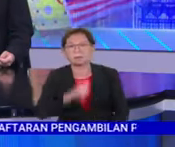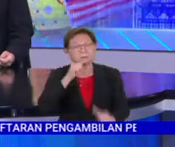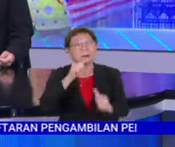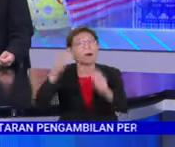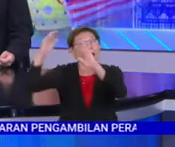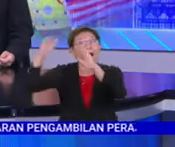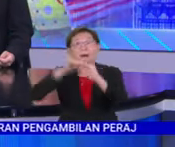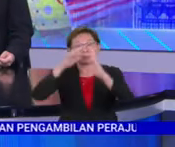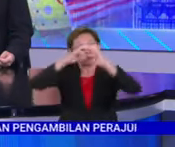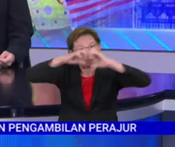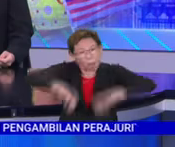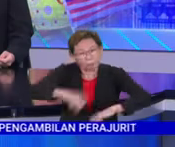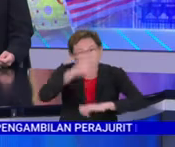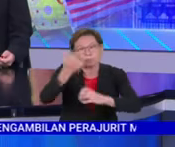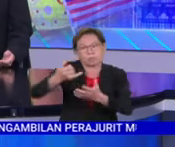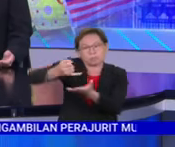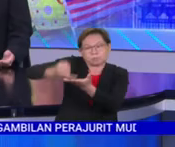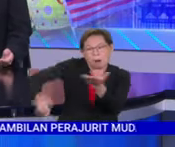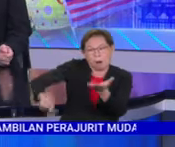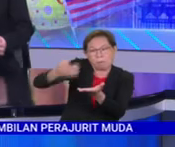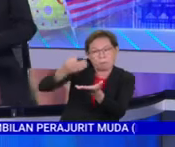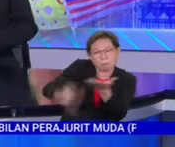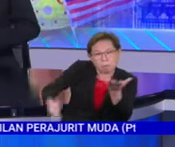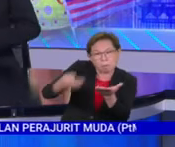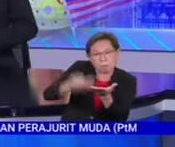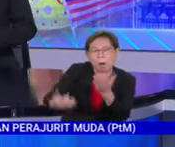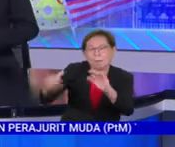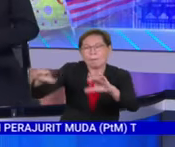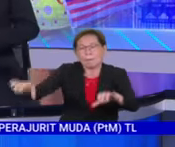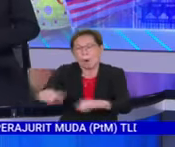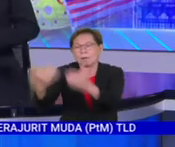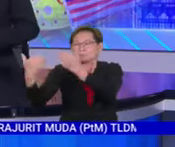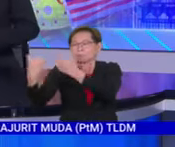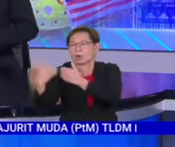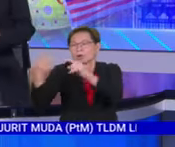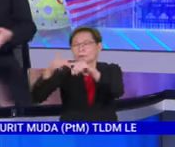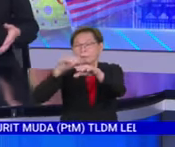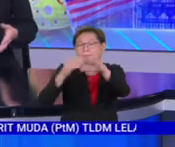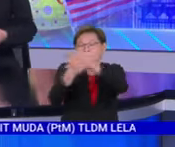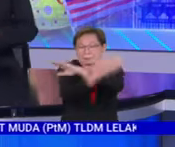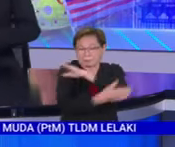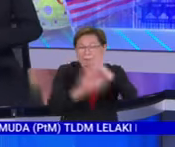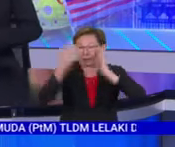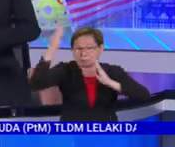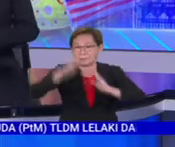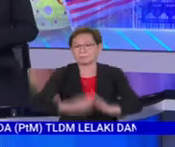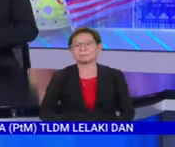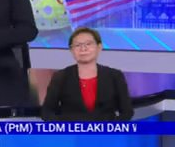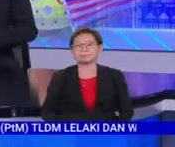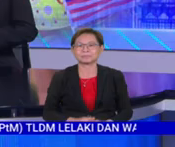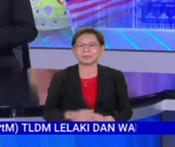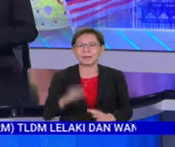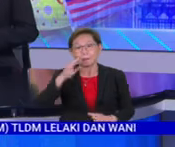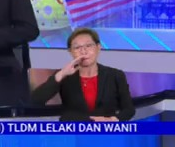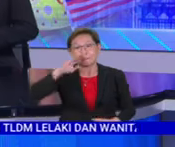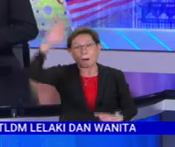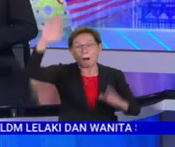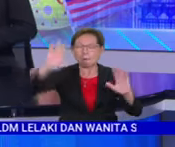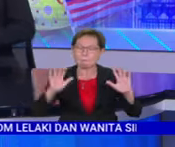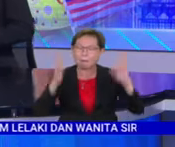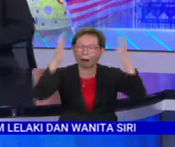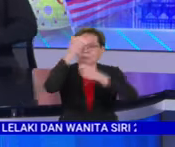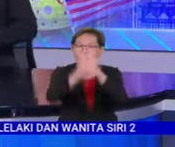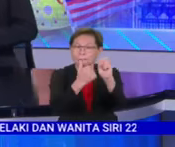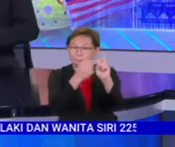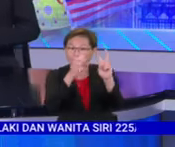hancur akibat kegagalan dalam melaksanakan tanggungjawab kepada negara. Dan sempena dengan Hari Kebangsaan 2022 yang akan